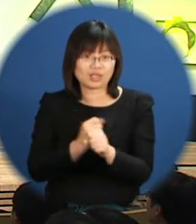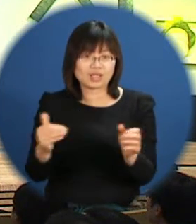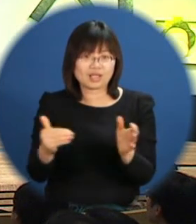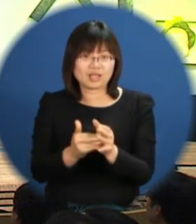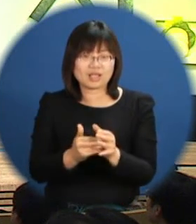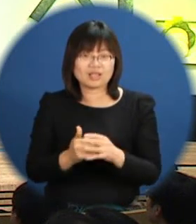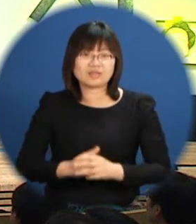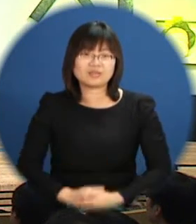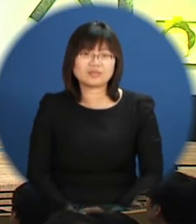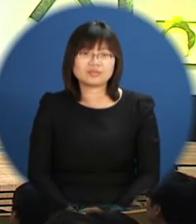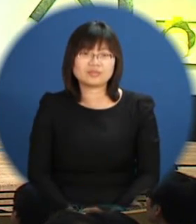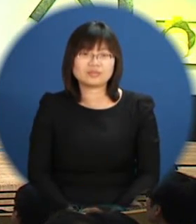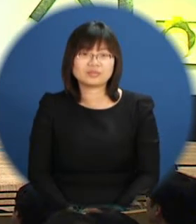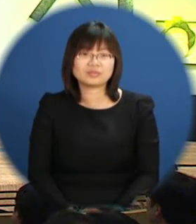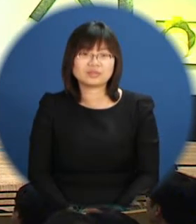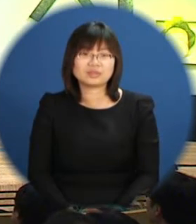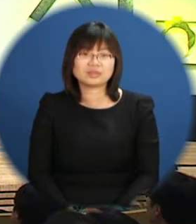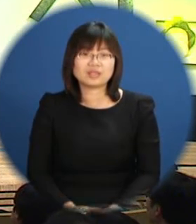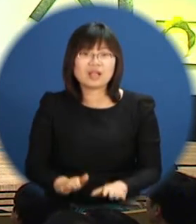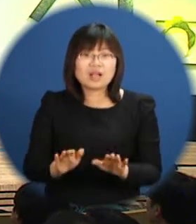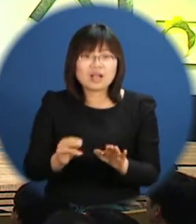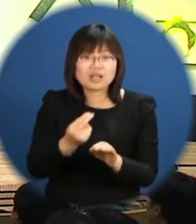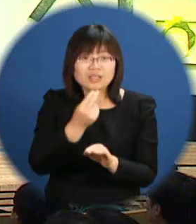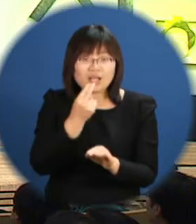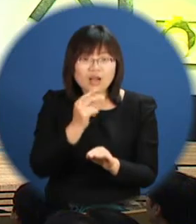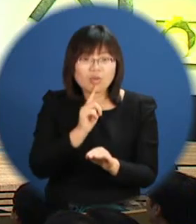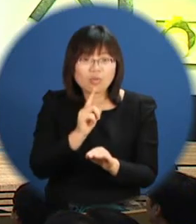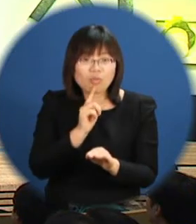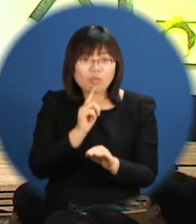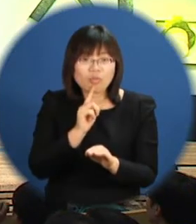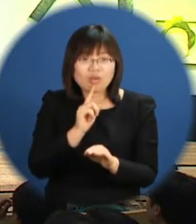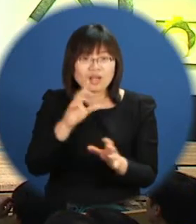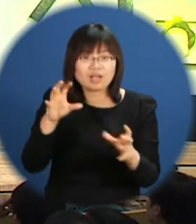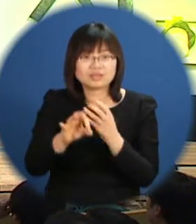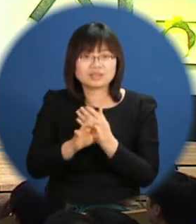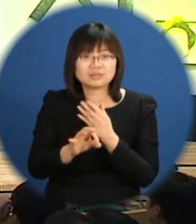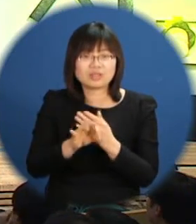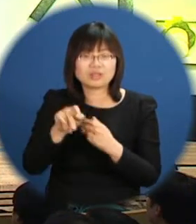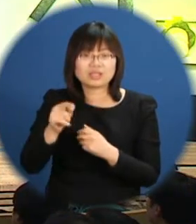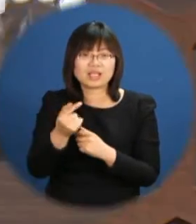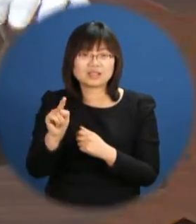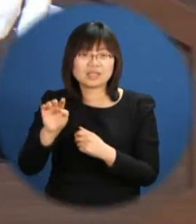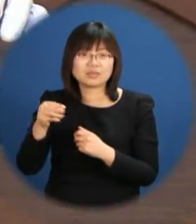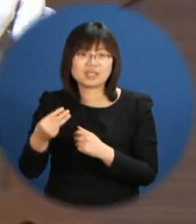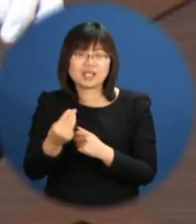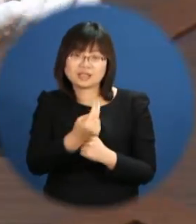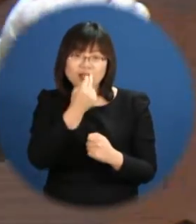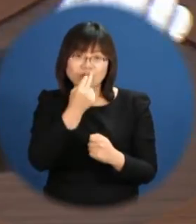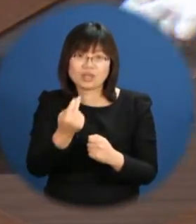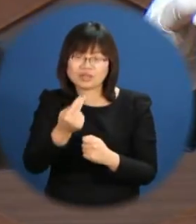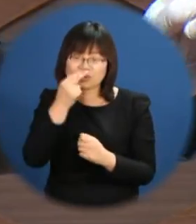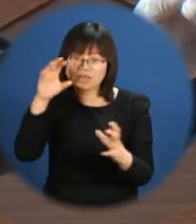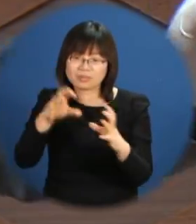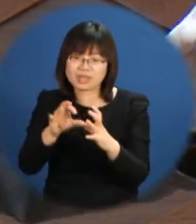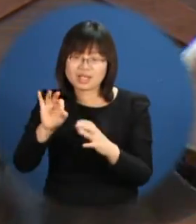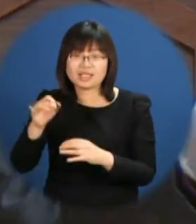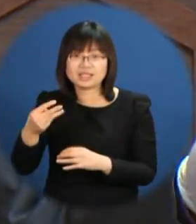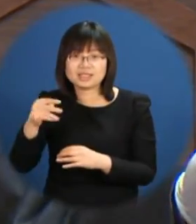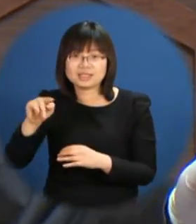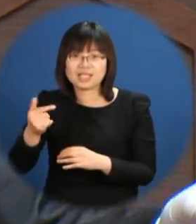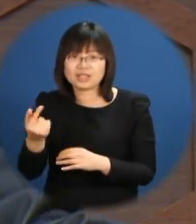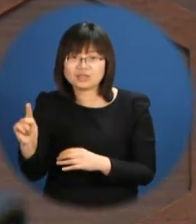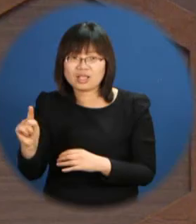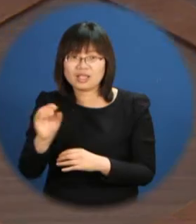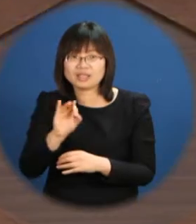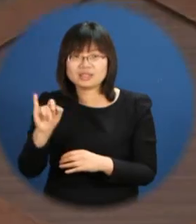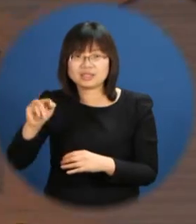그래서 강연 선물이 산소 합치는 산 아무리 된다 그거 조 까 탄소가 산소 랑 합치면 일상 1 이산화탄소가